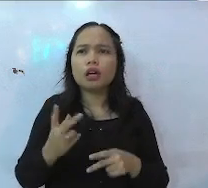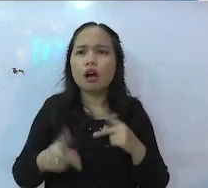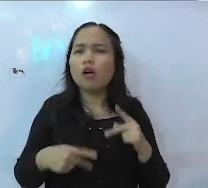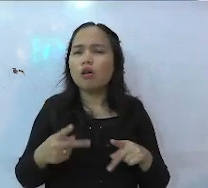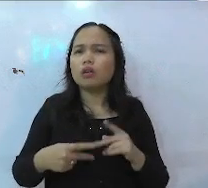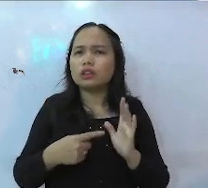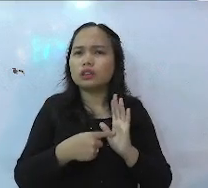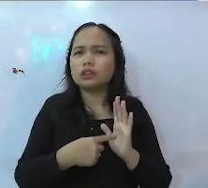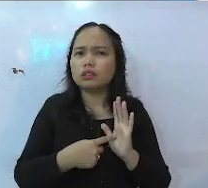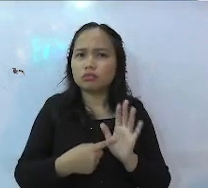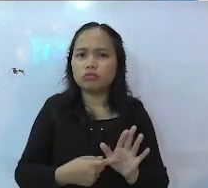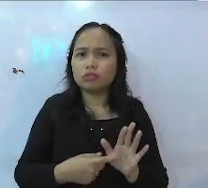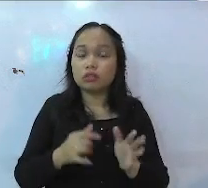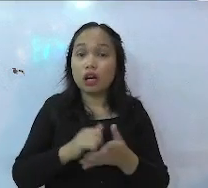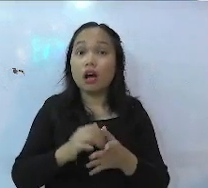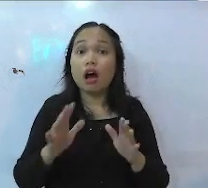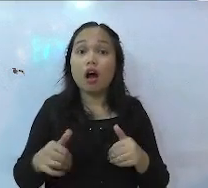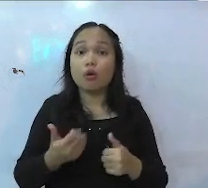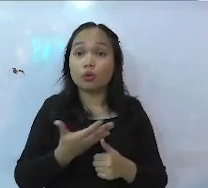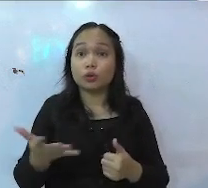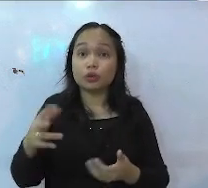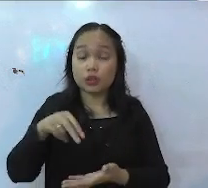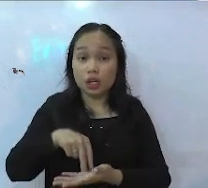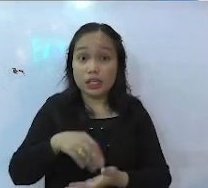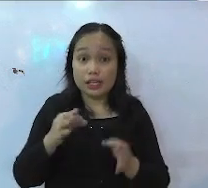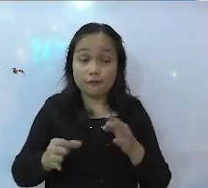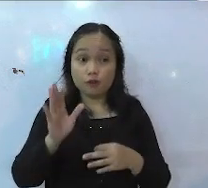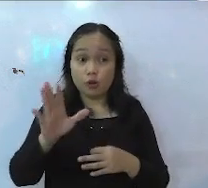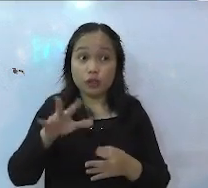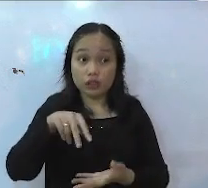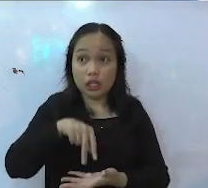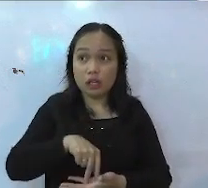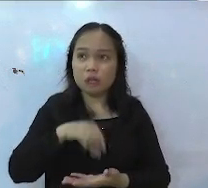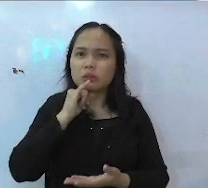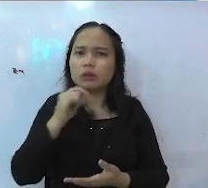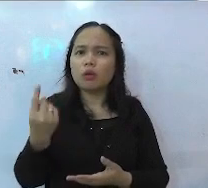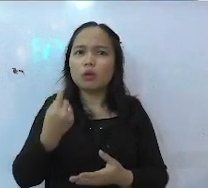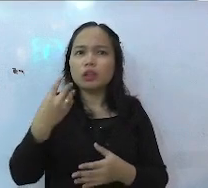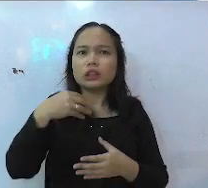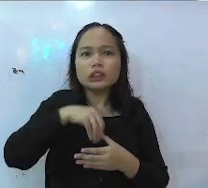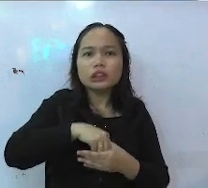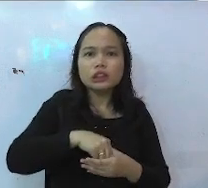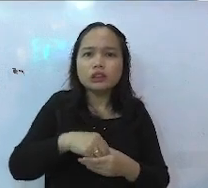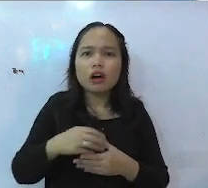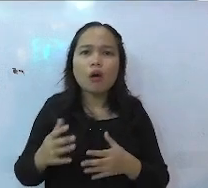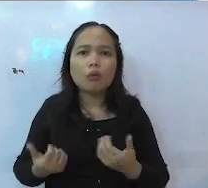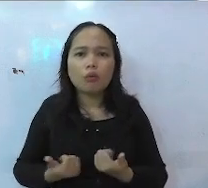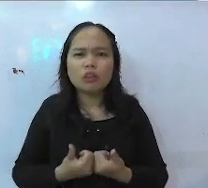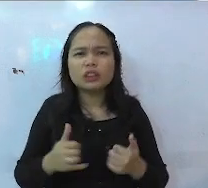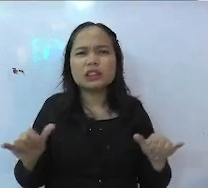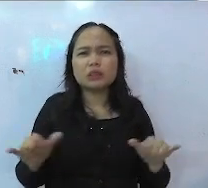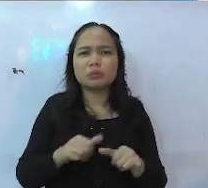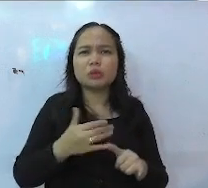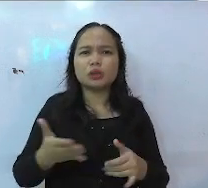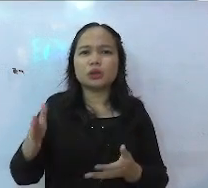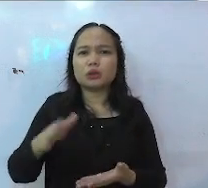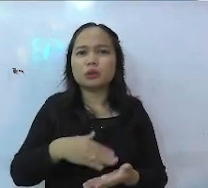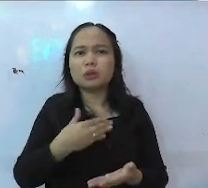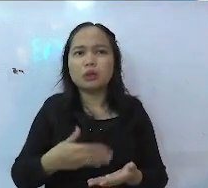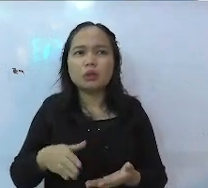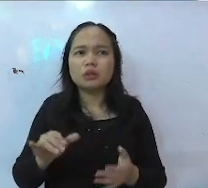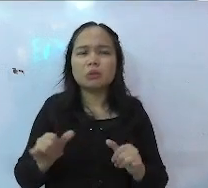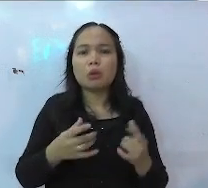saan ka nag-stand kung ang stand up mo stand in Para kang Kum Para kang kumanta ng do right